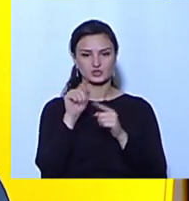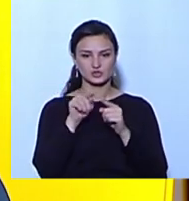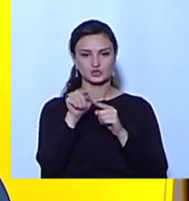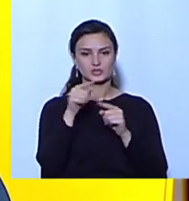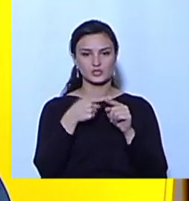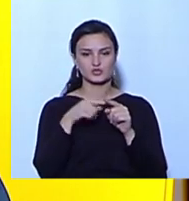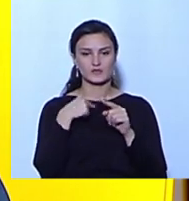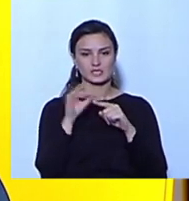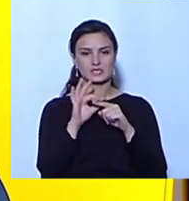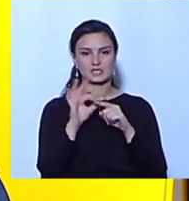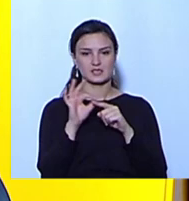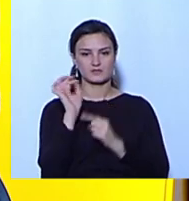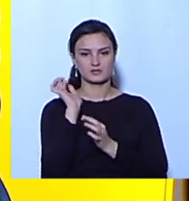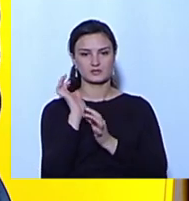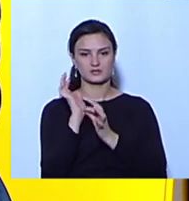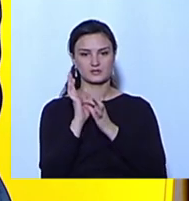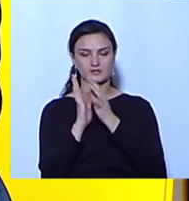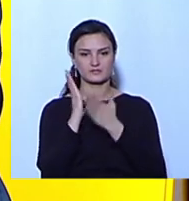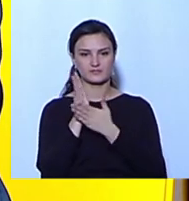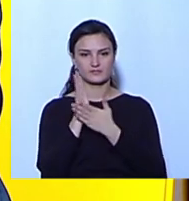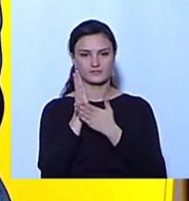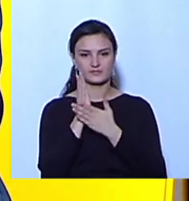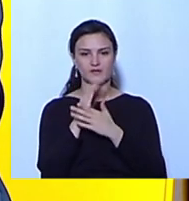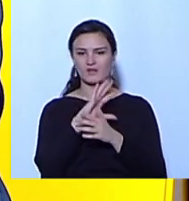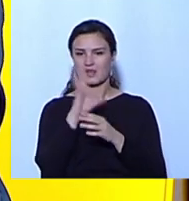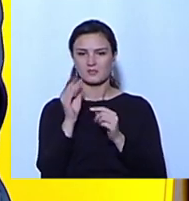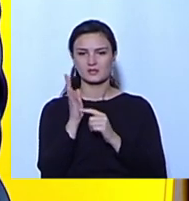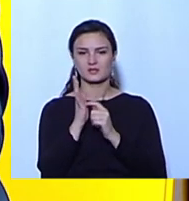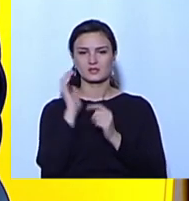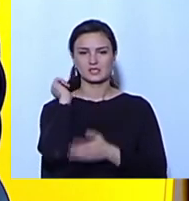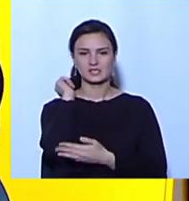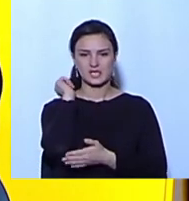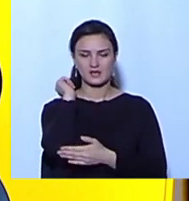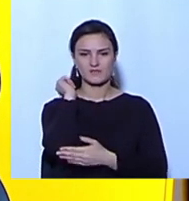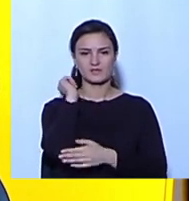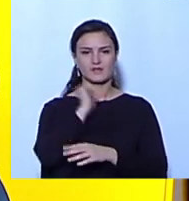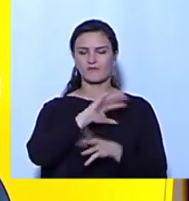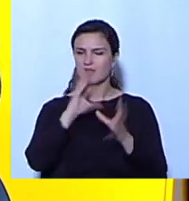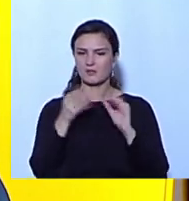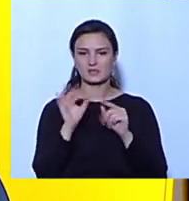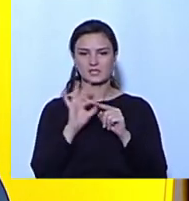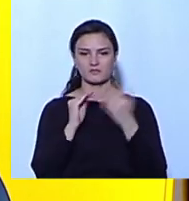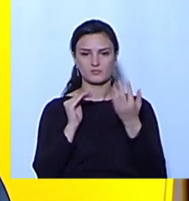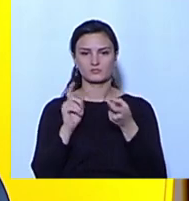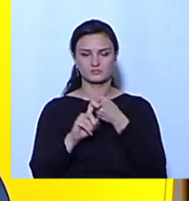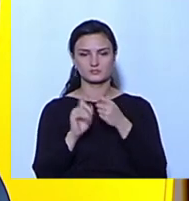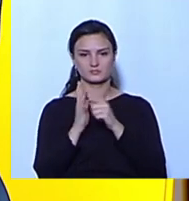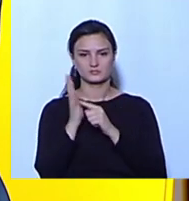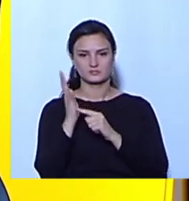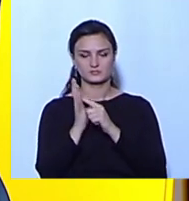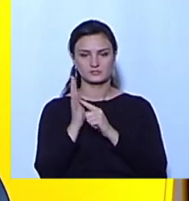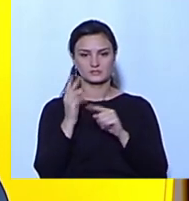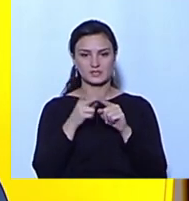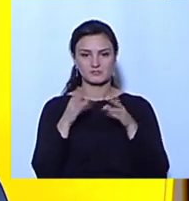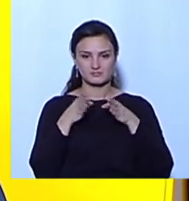ჩვენი ნერვებია მოთავსებული. აქ არის შვამის ნერვი, იდაყვის ნერვი, შვამდებარე ნერვი და აქ ხანდახან ხდება მათი აი